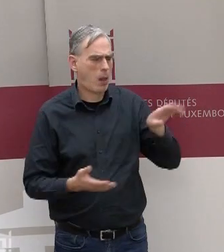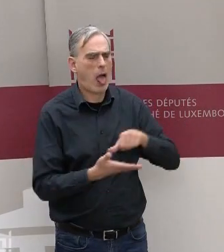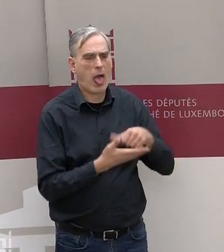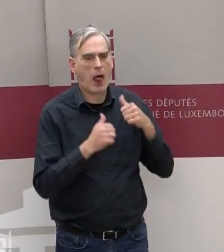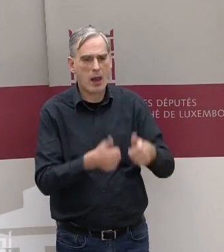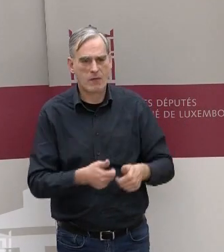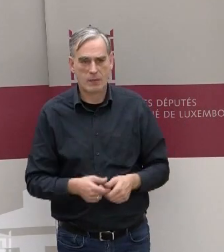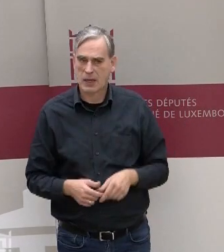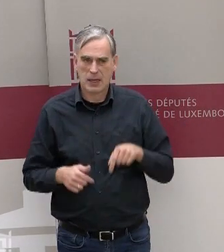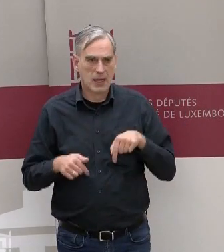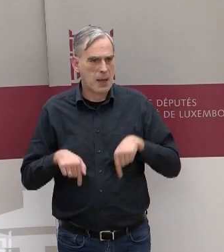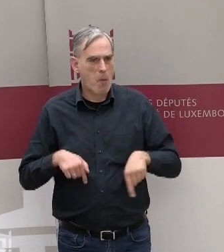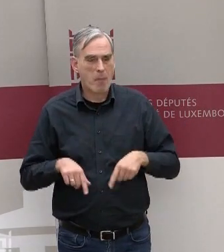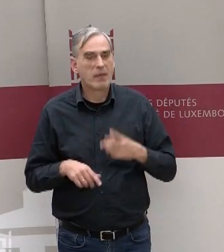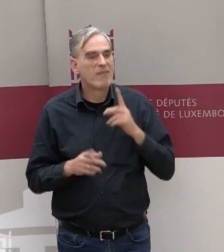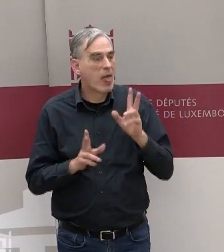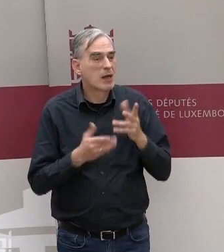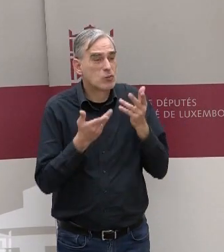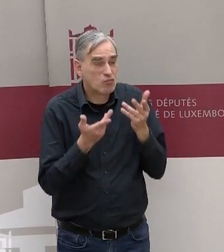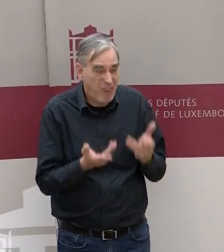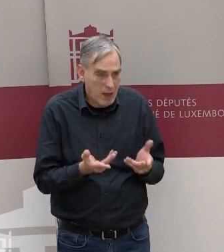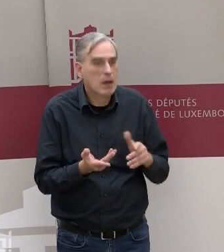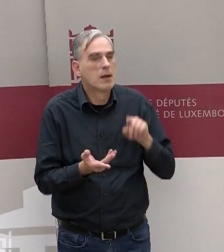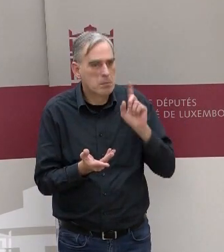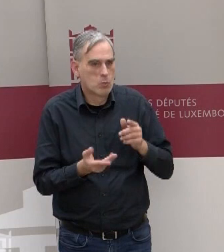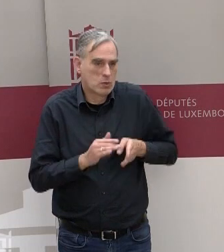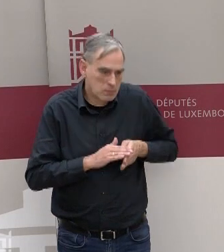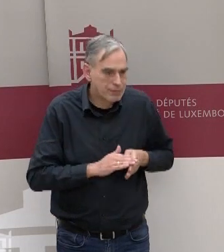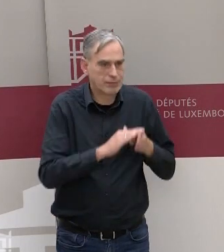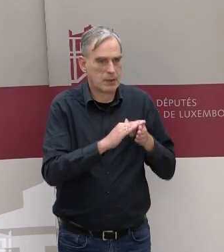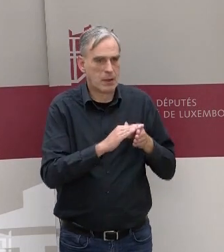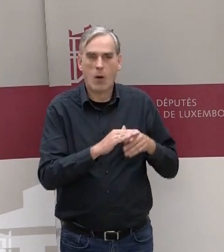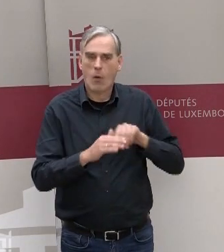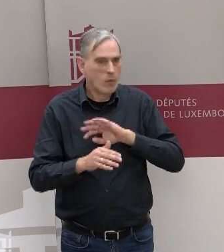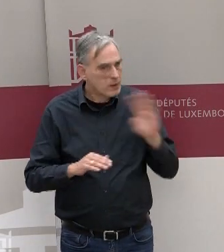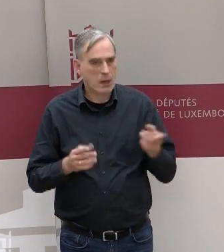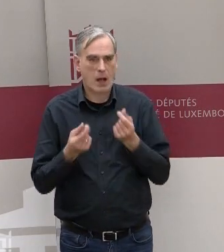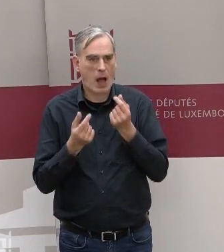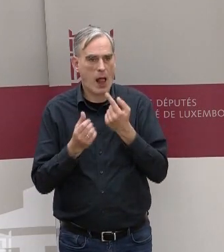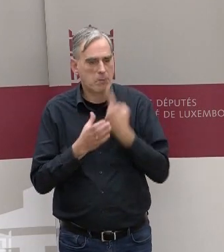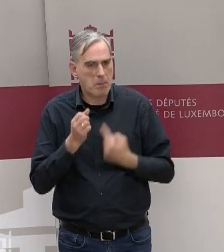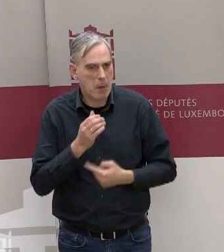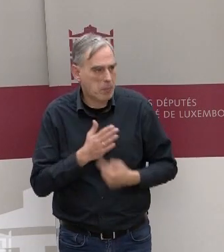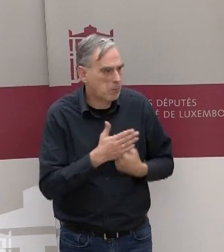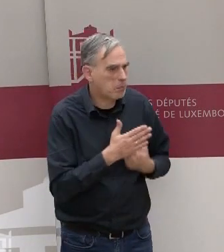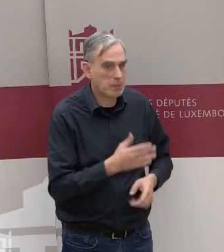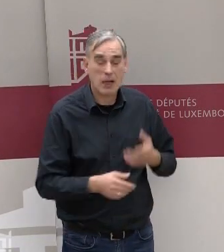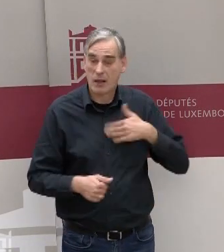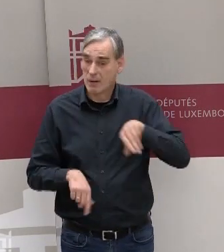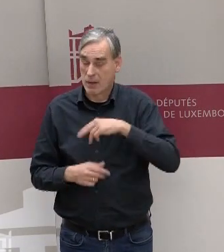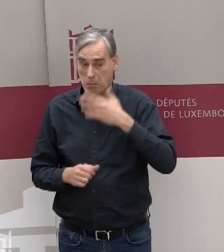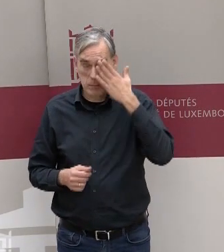aufzusichern und nicht die Tresorie vom Staat ausblühen zu lassen. Wir Piraten sind nicht d'accord, dass der Staat das zusätzliche